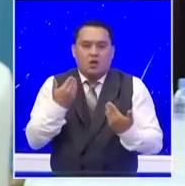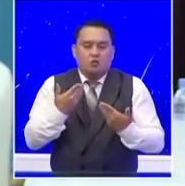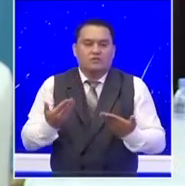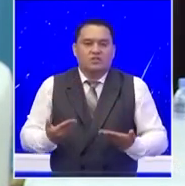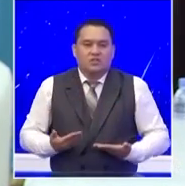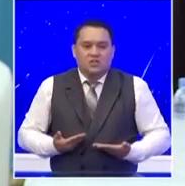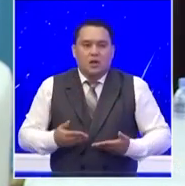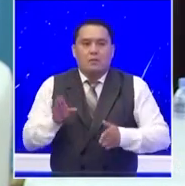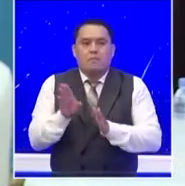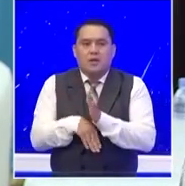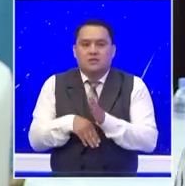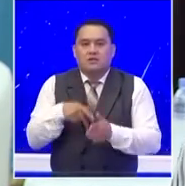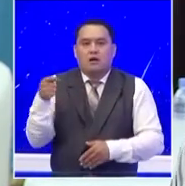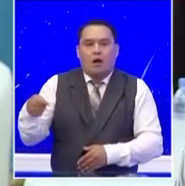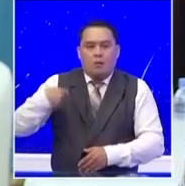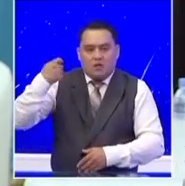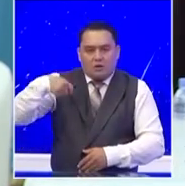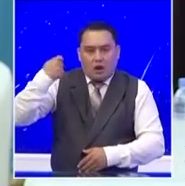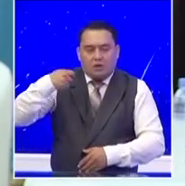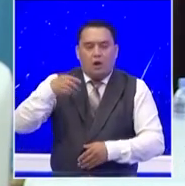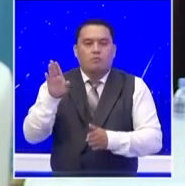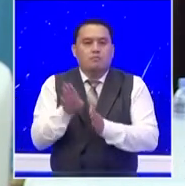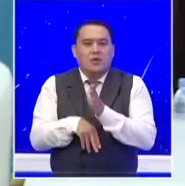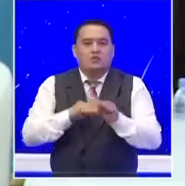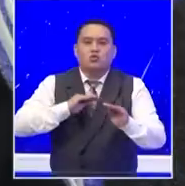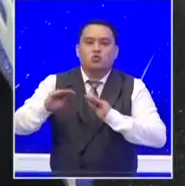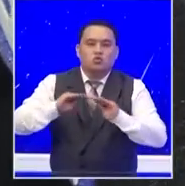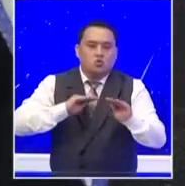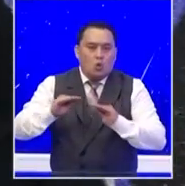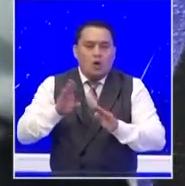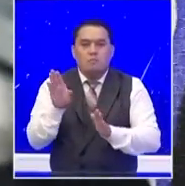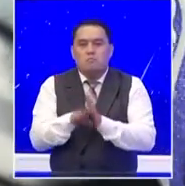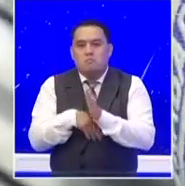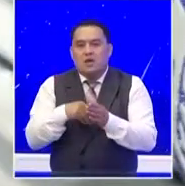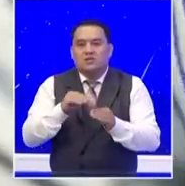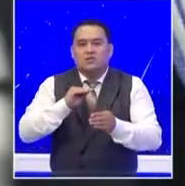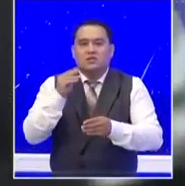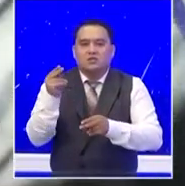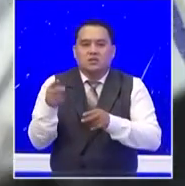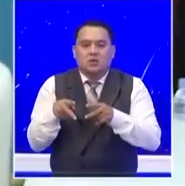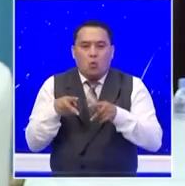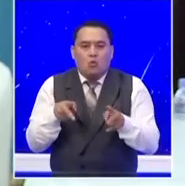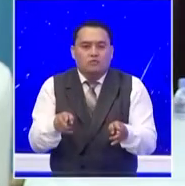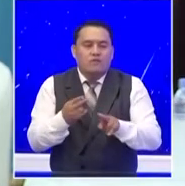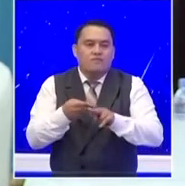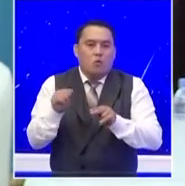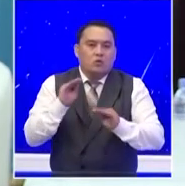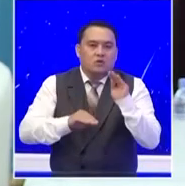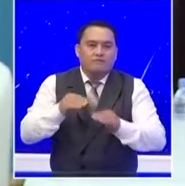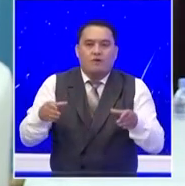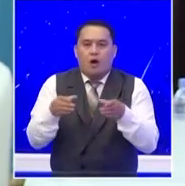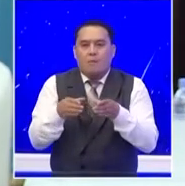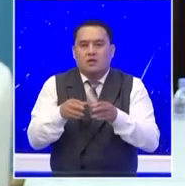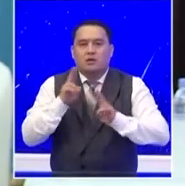жизни без оператора, без режиссера, без видеомонтажера. Это люди, которые в команде